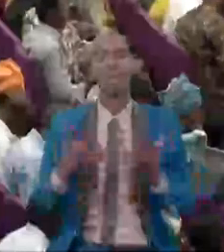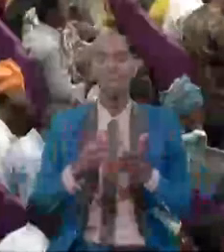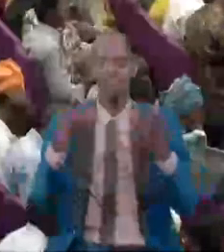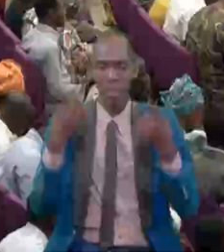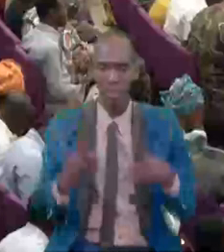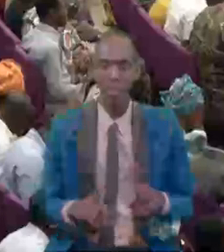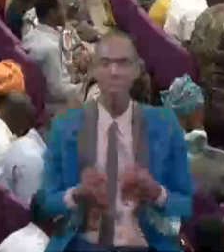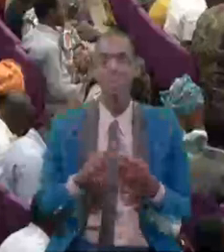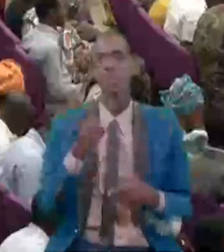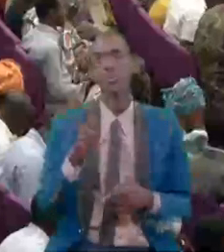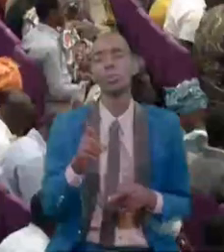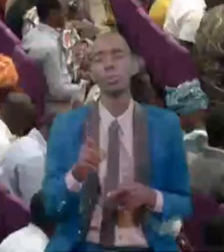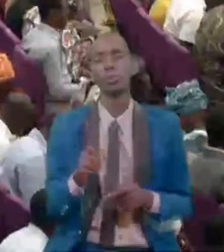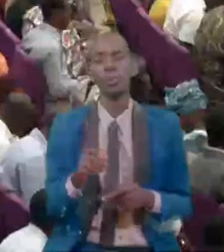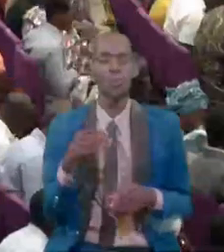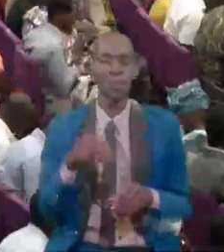Cela est déjà arrivé.